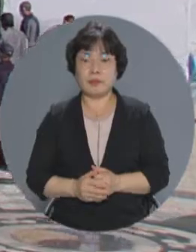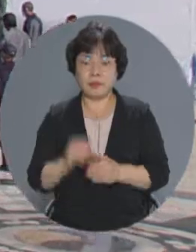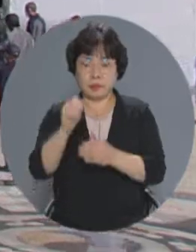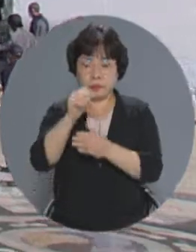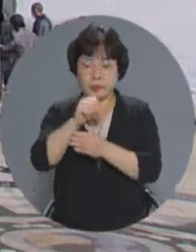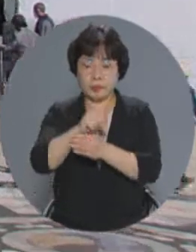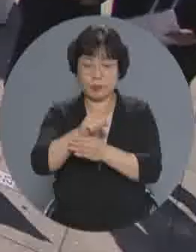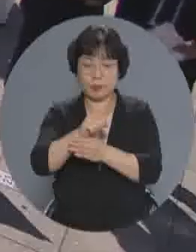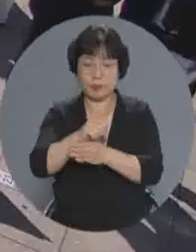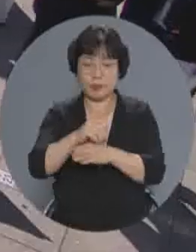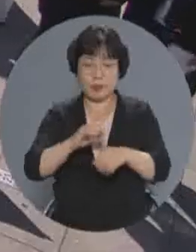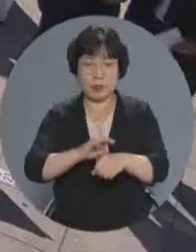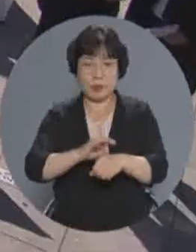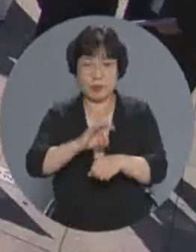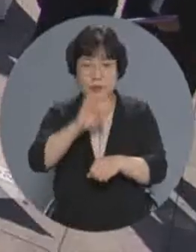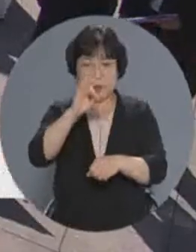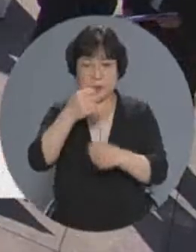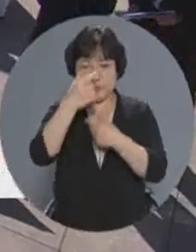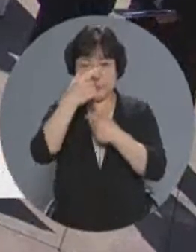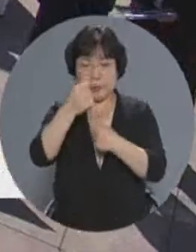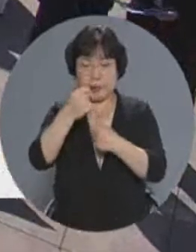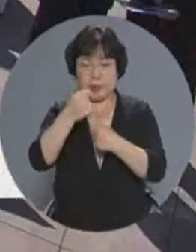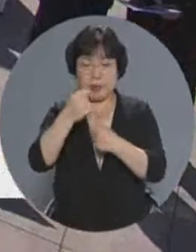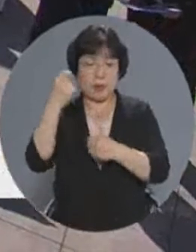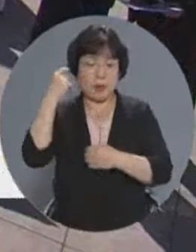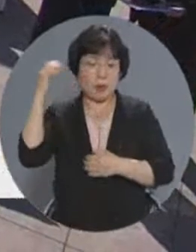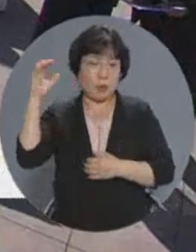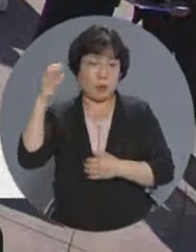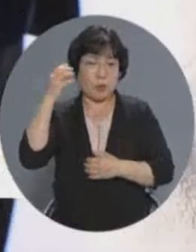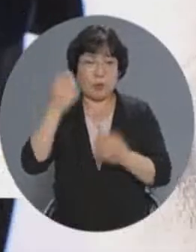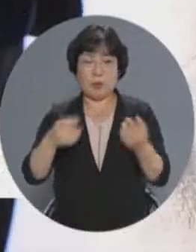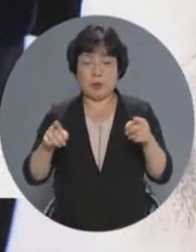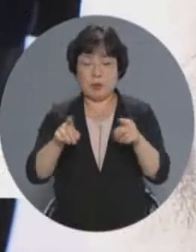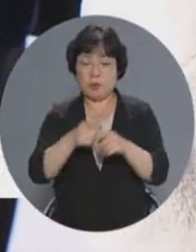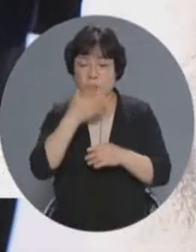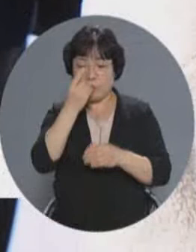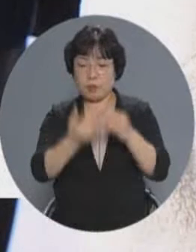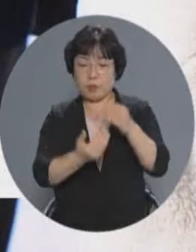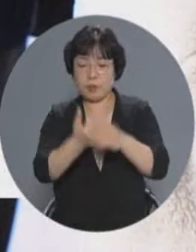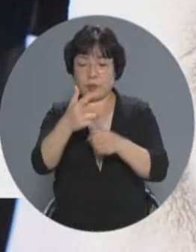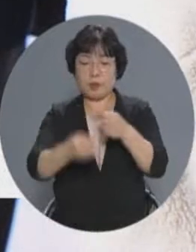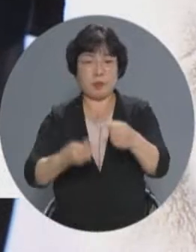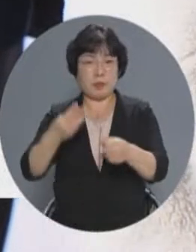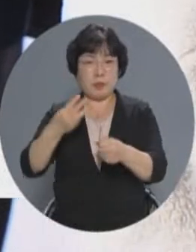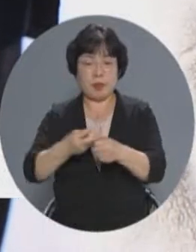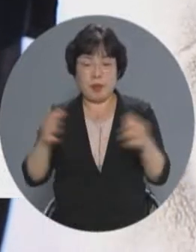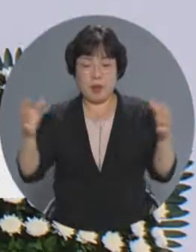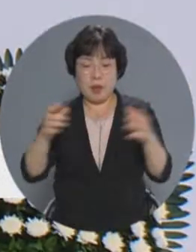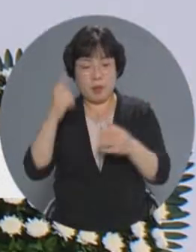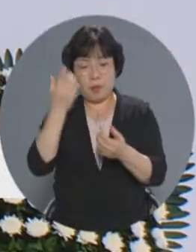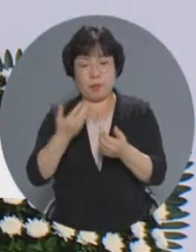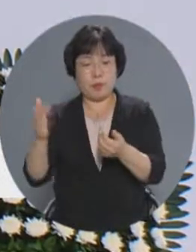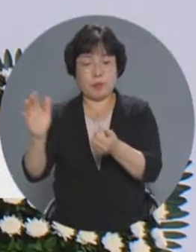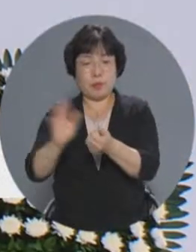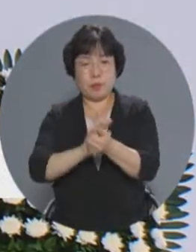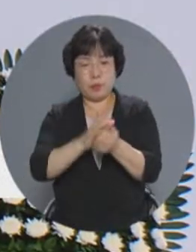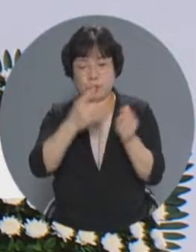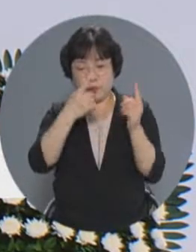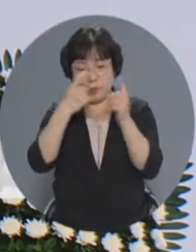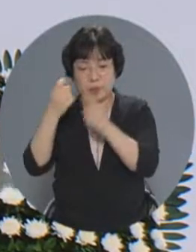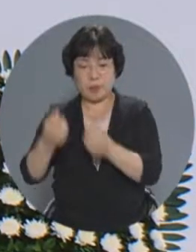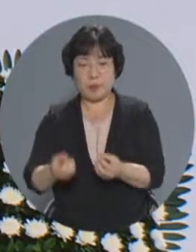묵념. 오전 10시 정각, 묵념 사이렌과 함께 여순 사건 73주기 합동 위령제와